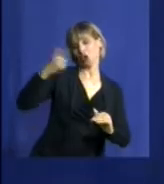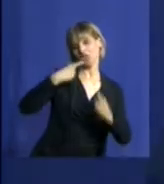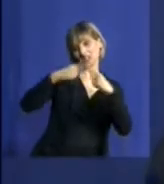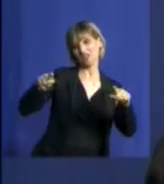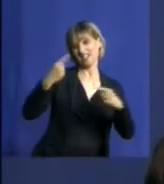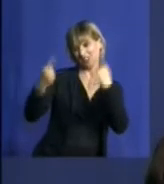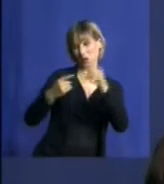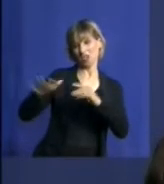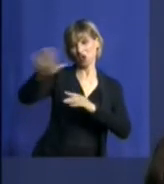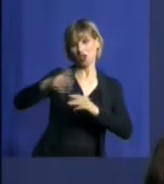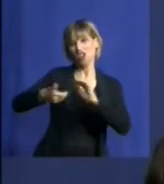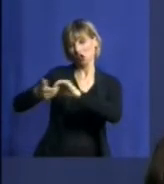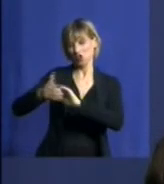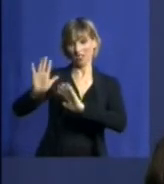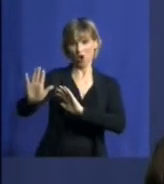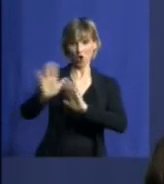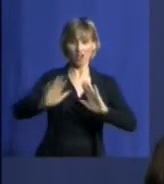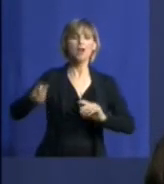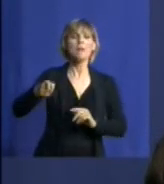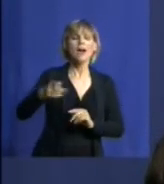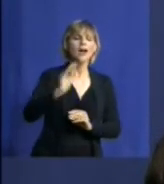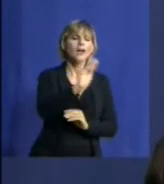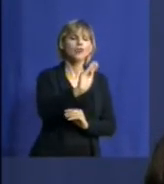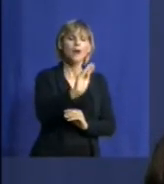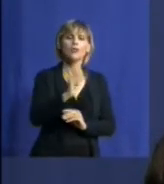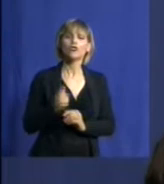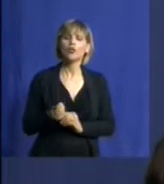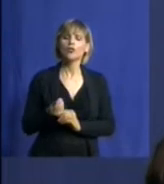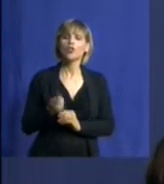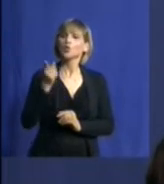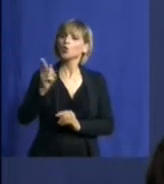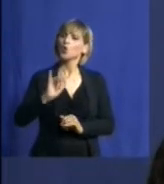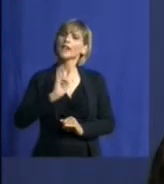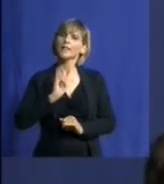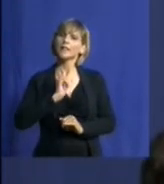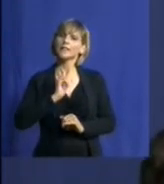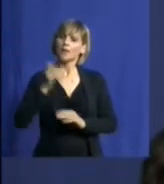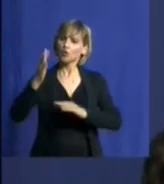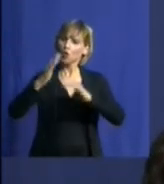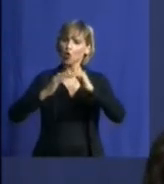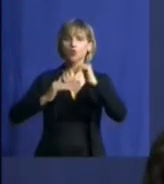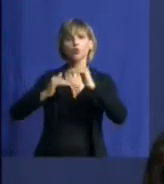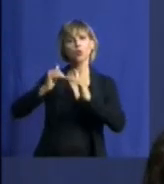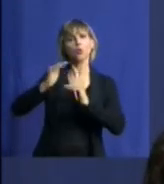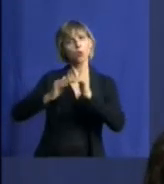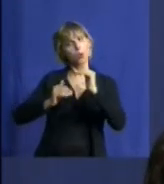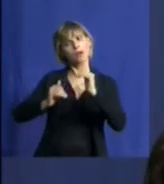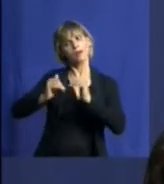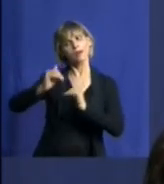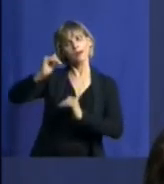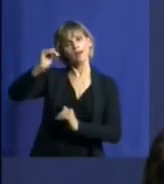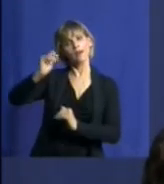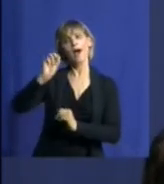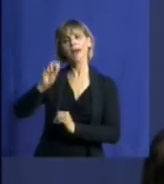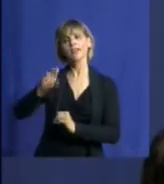Ma tu te la sei dovuta costruire, diciamo, l'identità tua atletica, oppure... Cioè, in sostanza è